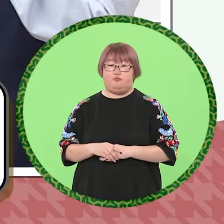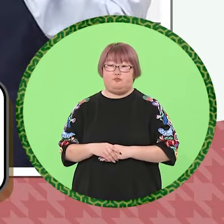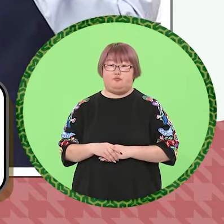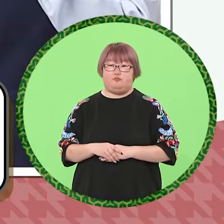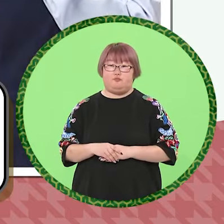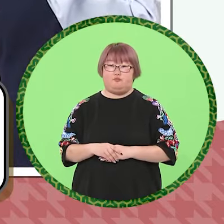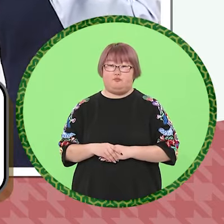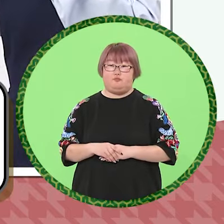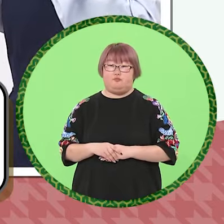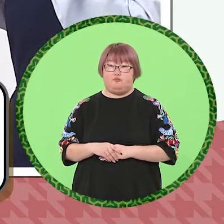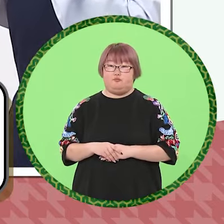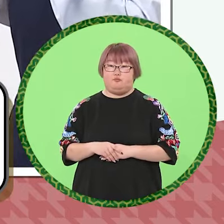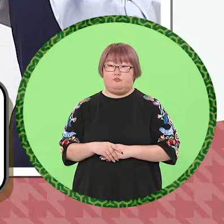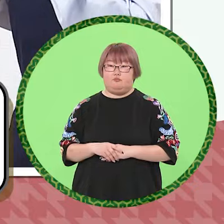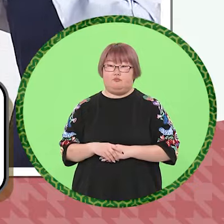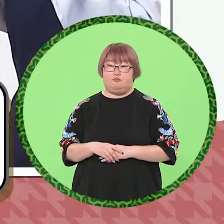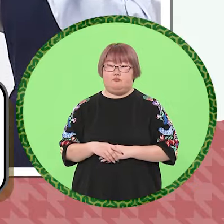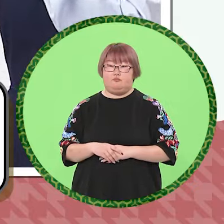ぞ。